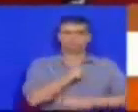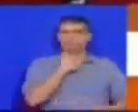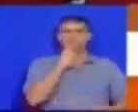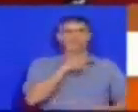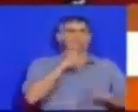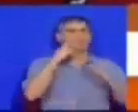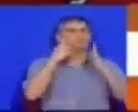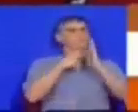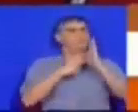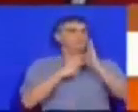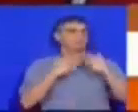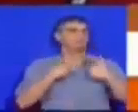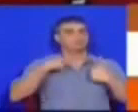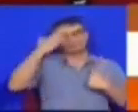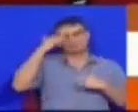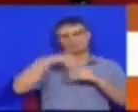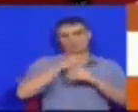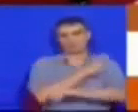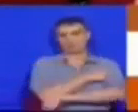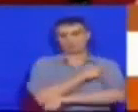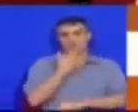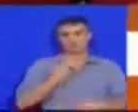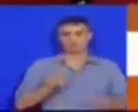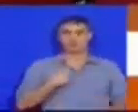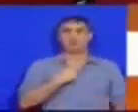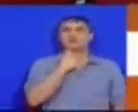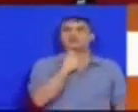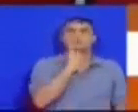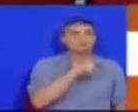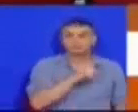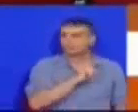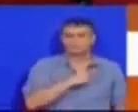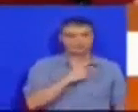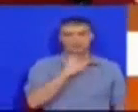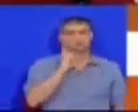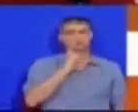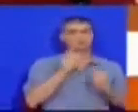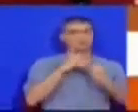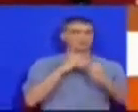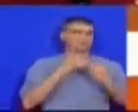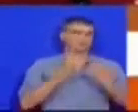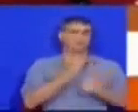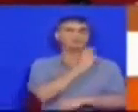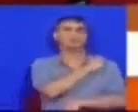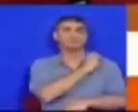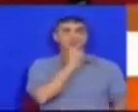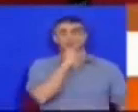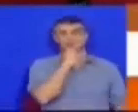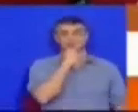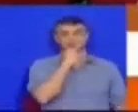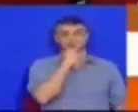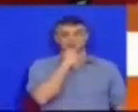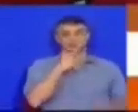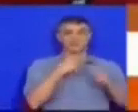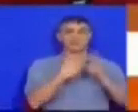על פי הפרמטרים שאני מכיר במשטרת ישראל, אני אגיד שם ולא אגיד שם נוסף. קצין מודיעין